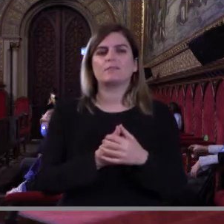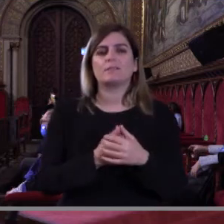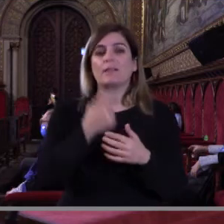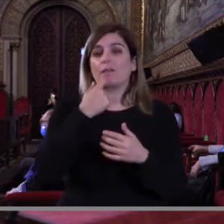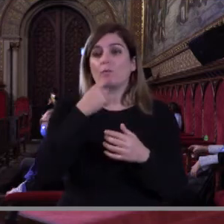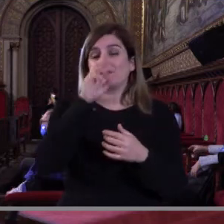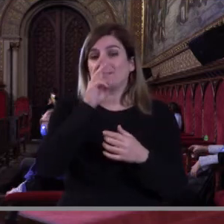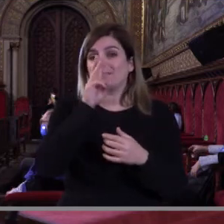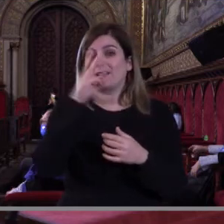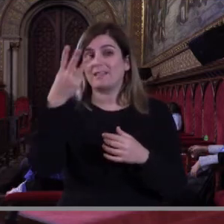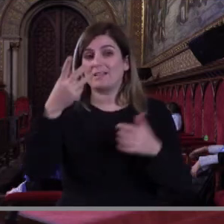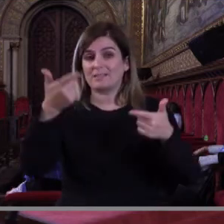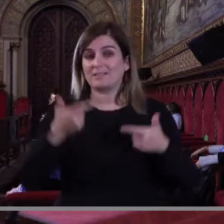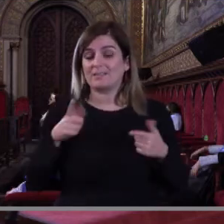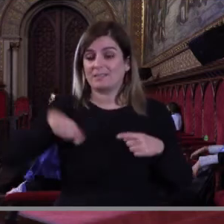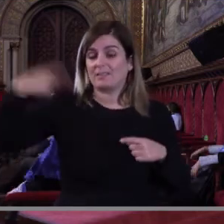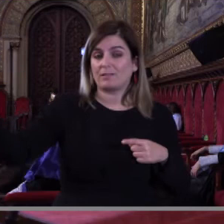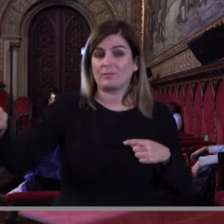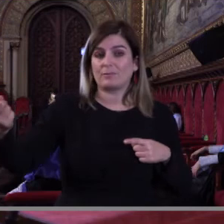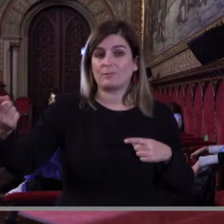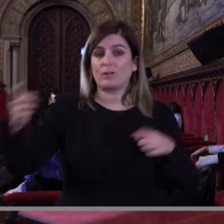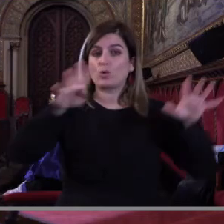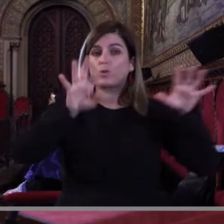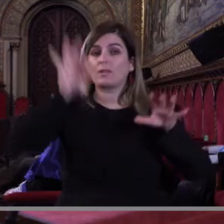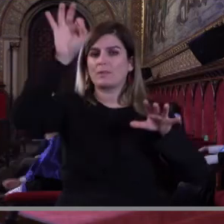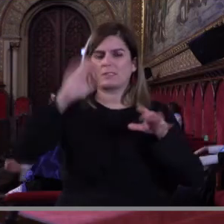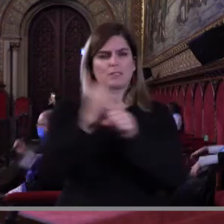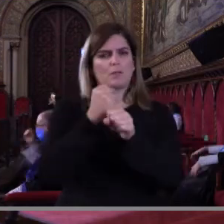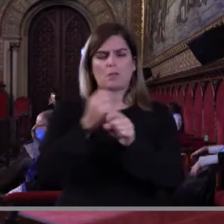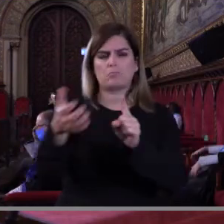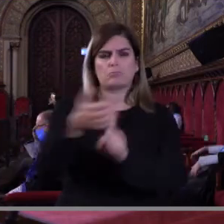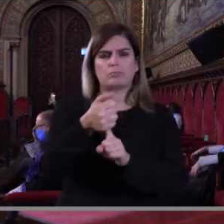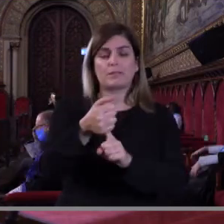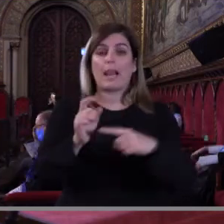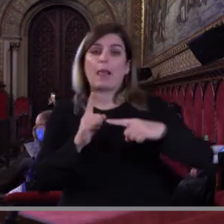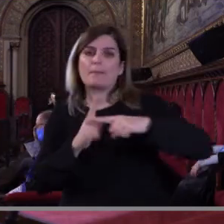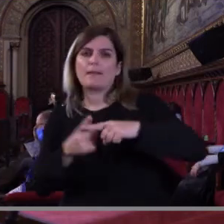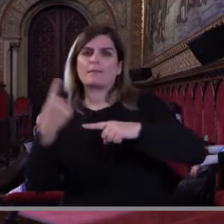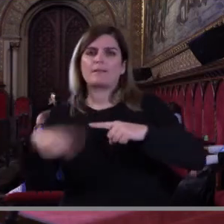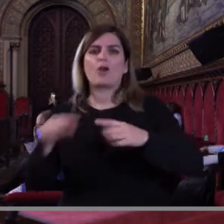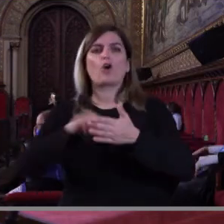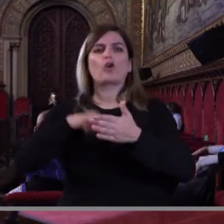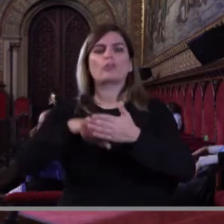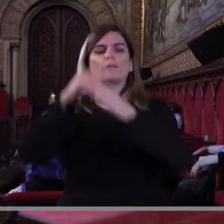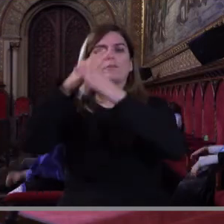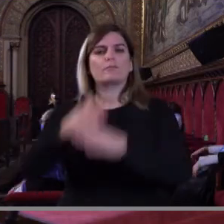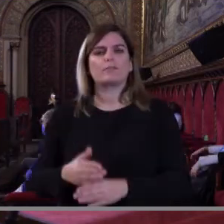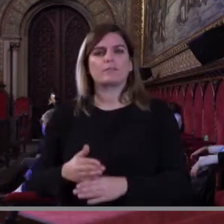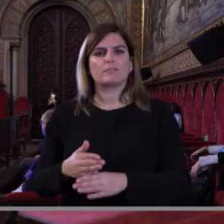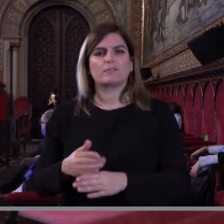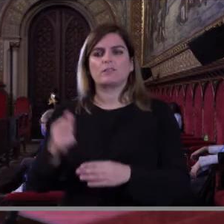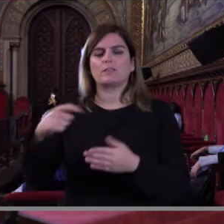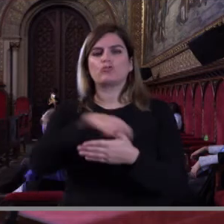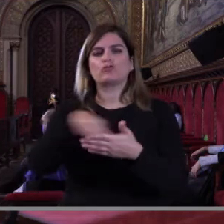3 anys després de titular-se, 9 de cada 10 graduats treballen i més de la meitat tenen contractes indefinits i perceben